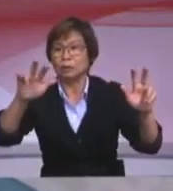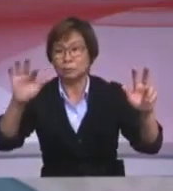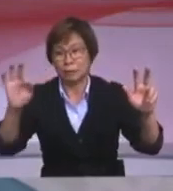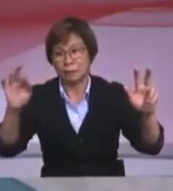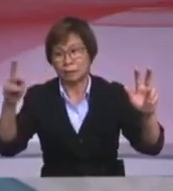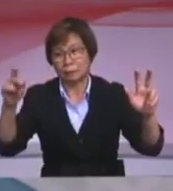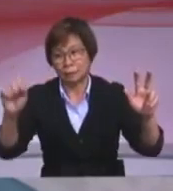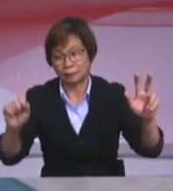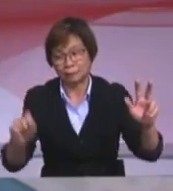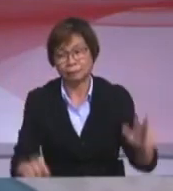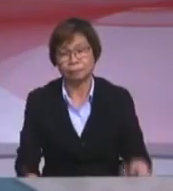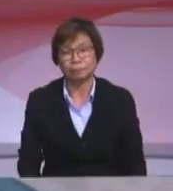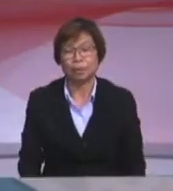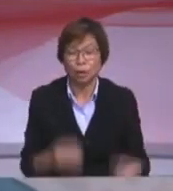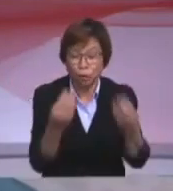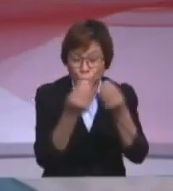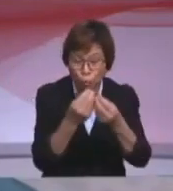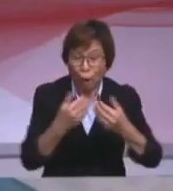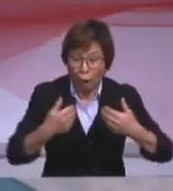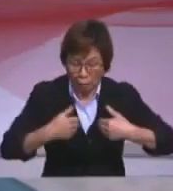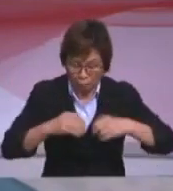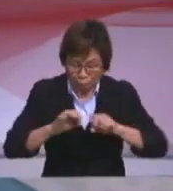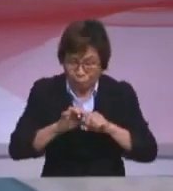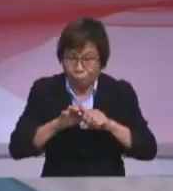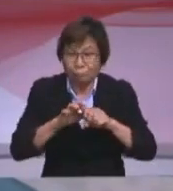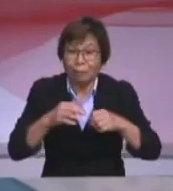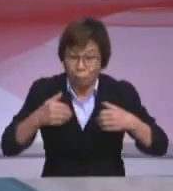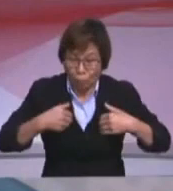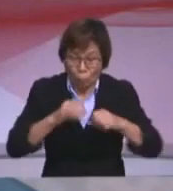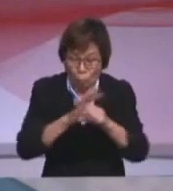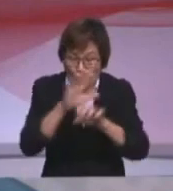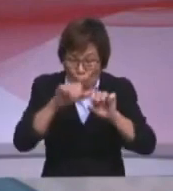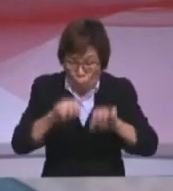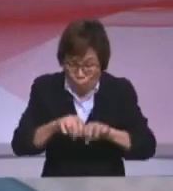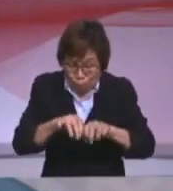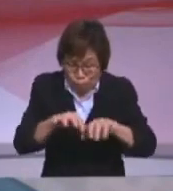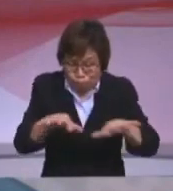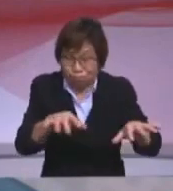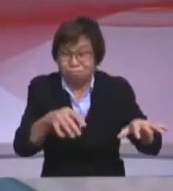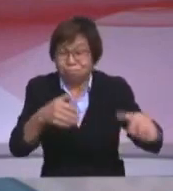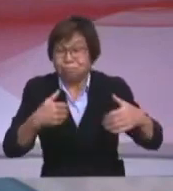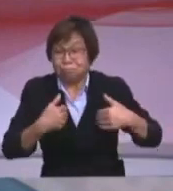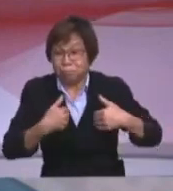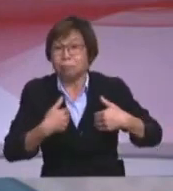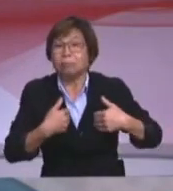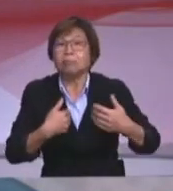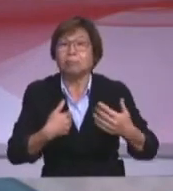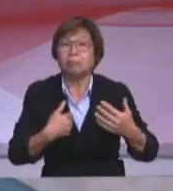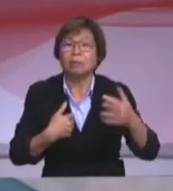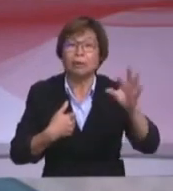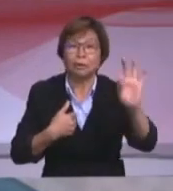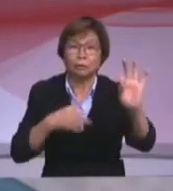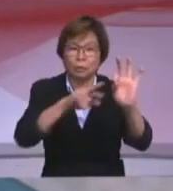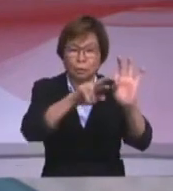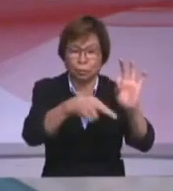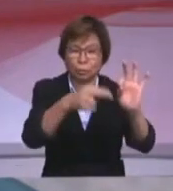33,339 kes. Manakala jumlah kes aktif dengan kebolehjangkitan COVID-19 pula adalah